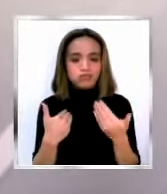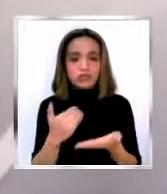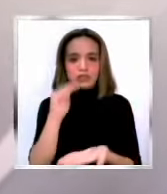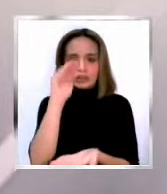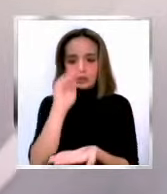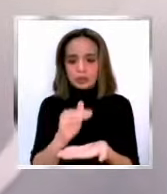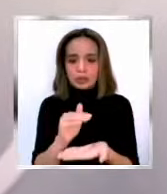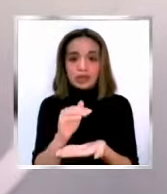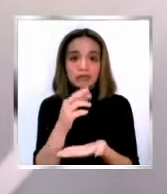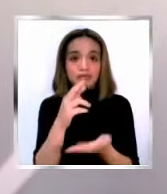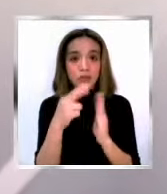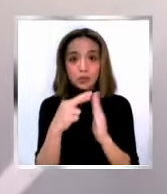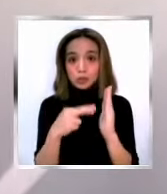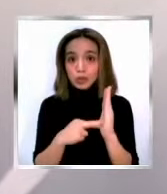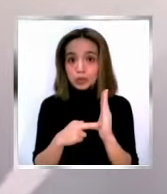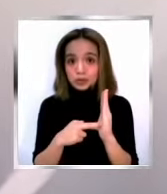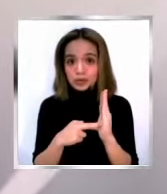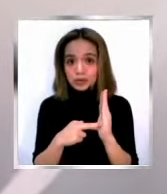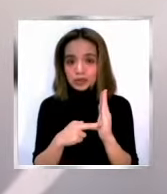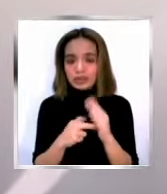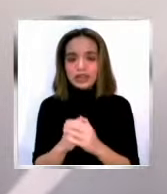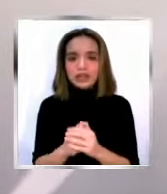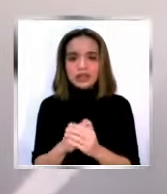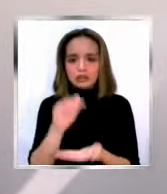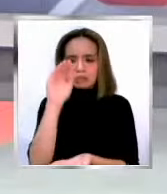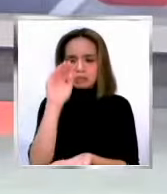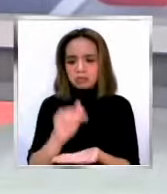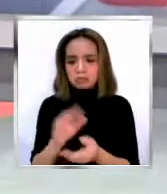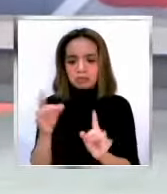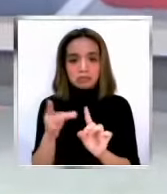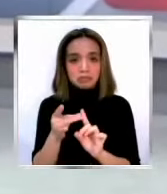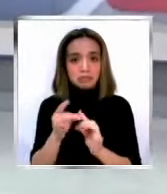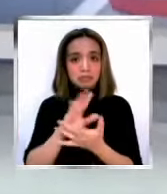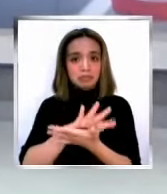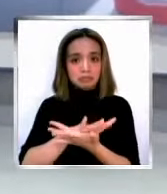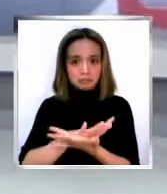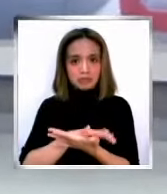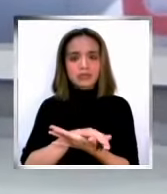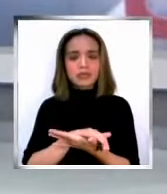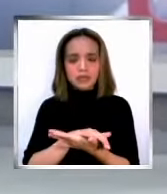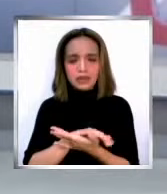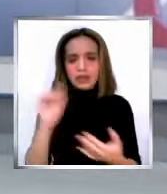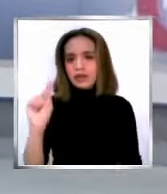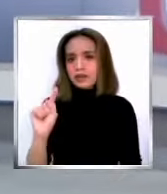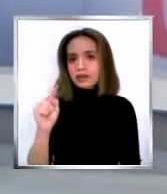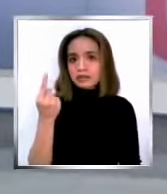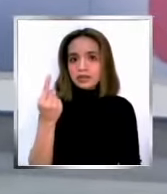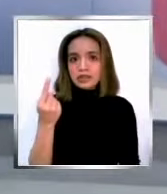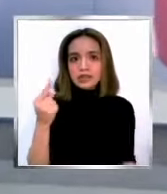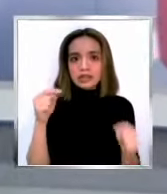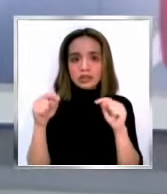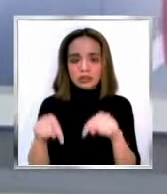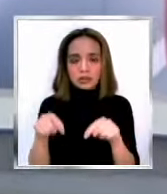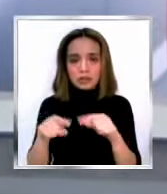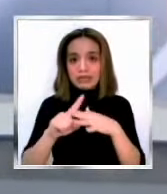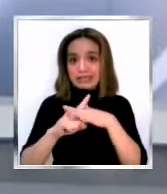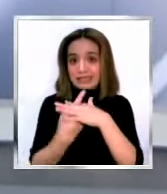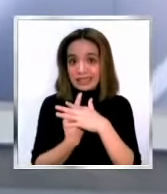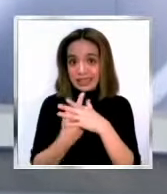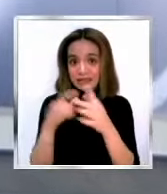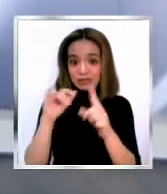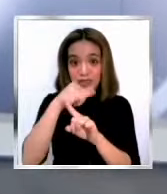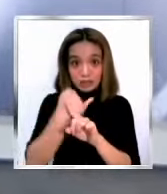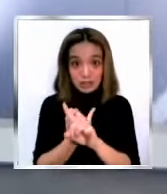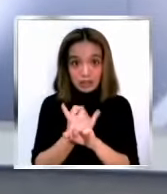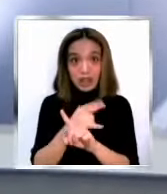ang pagbabari ng mga kaso ng COVID-19 sa bansa. Sa kauna-unahan pong pagkakataon mula nitong Enero, ngayon na lang uli naging